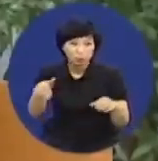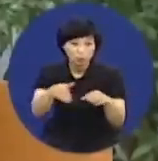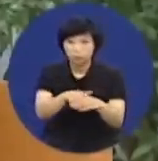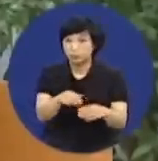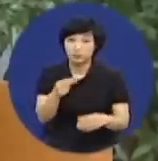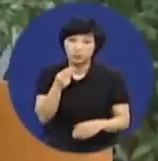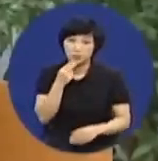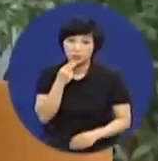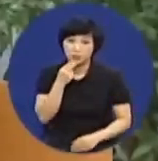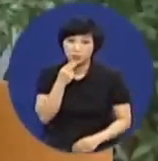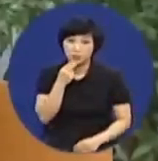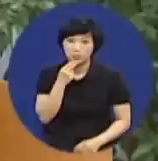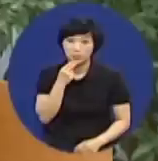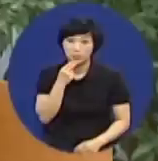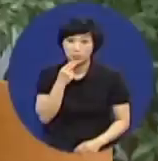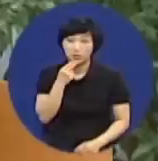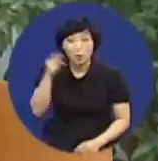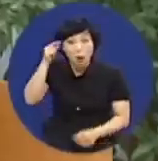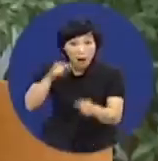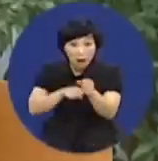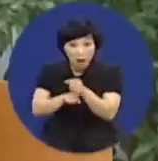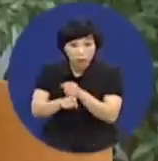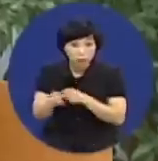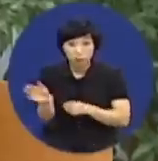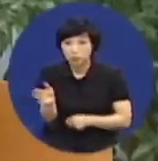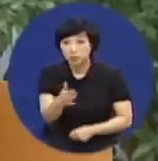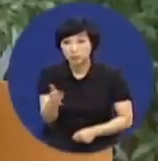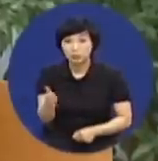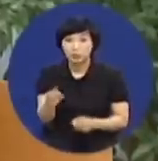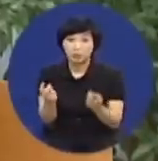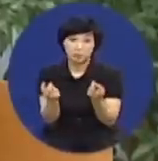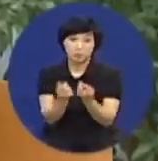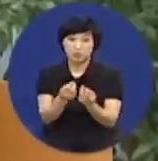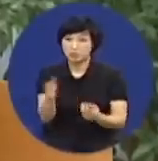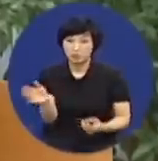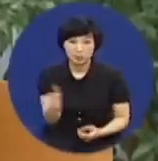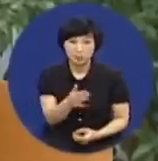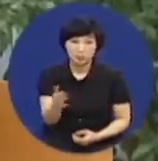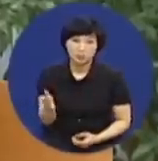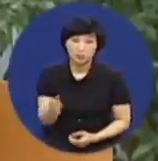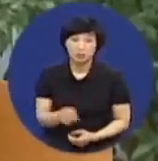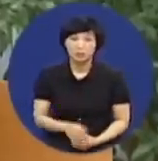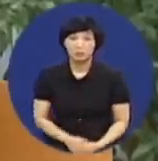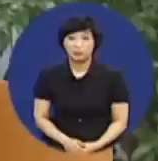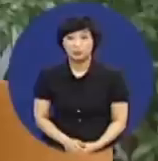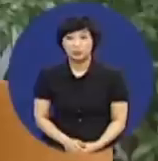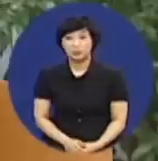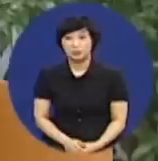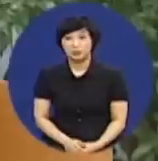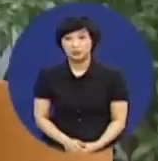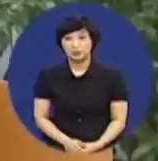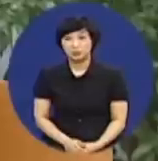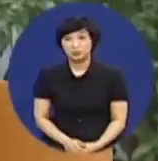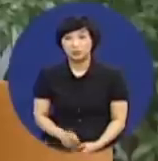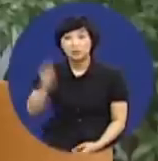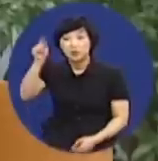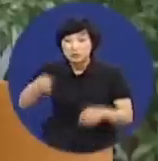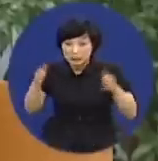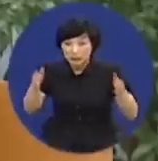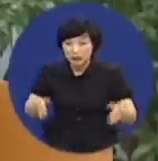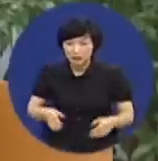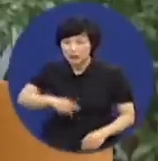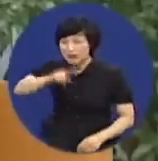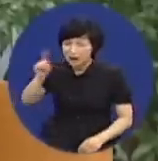世のどの文明科学手段を使ってもこの地上においては不可能です。